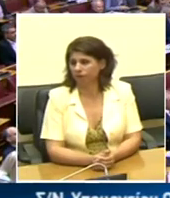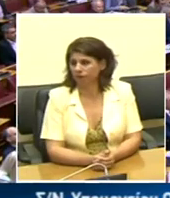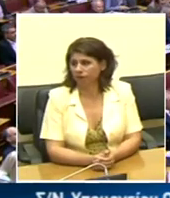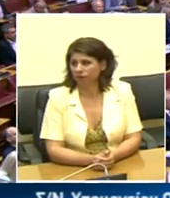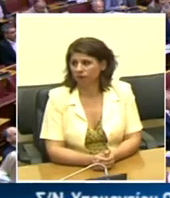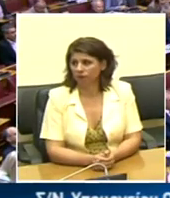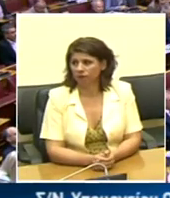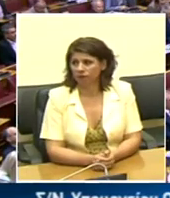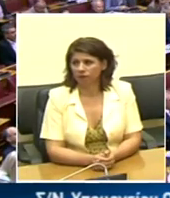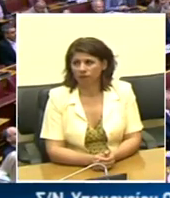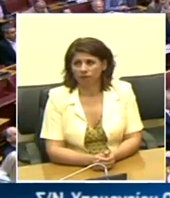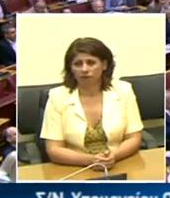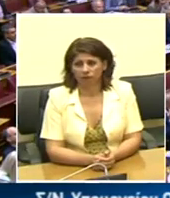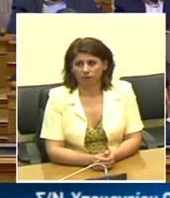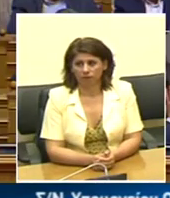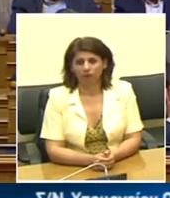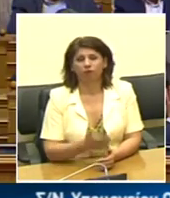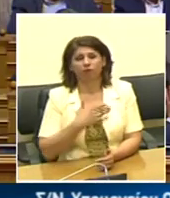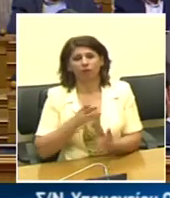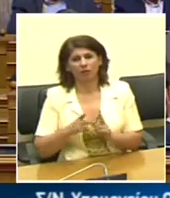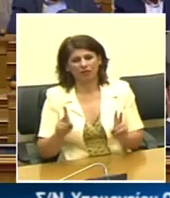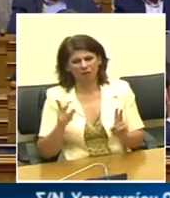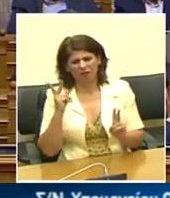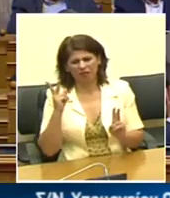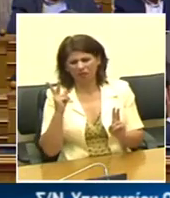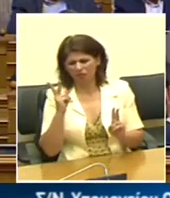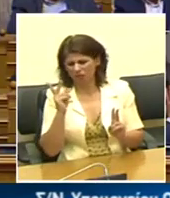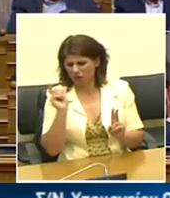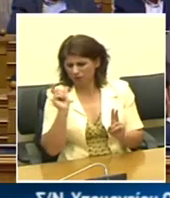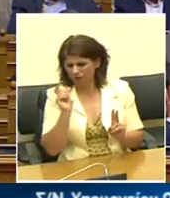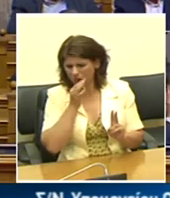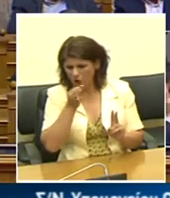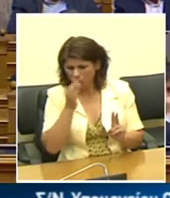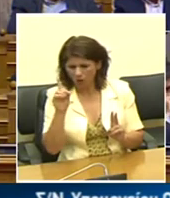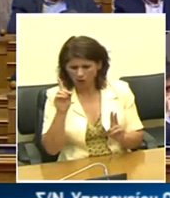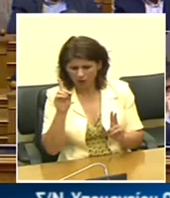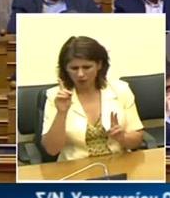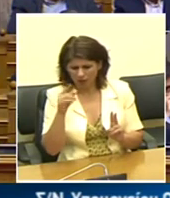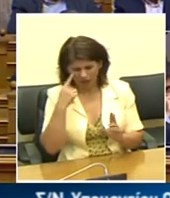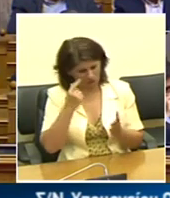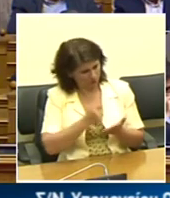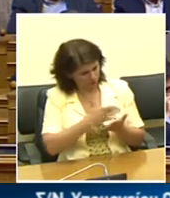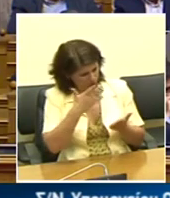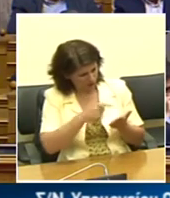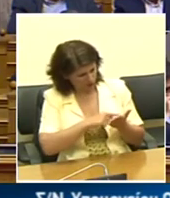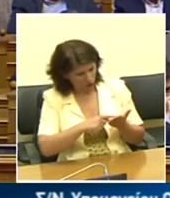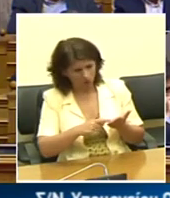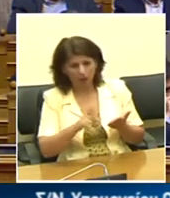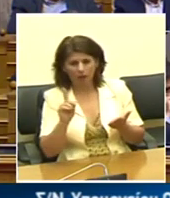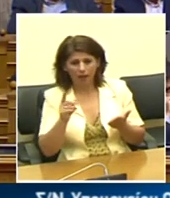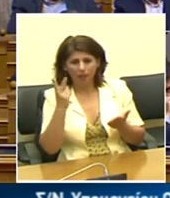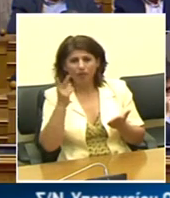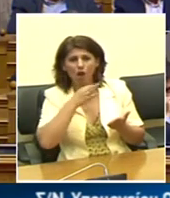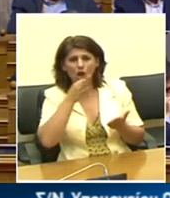Επιτρέψτε μου δύο λόγια, όχι αποτίμησης, αλλά, αν θέλετε, δύο λόγια